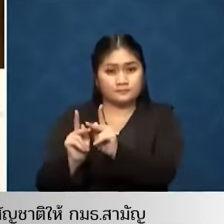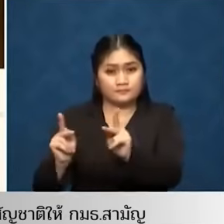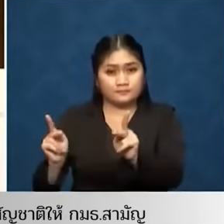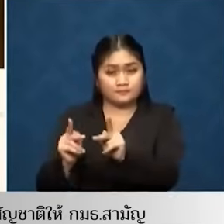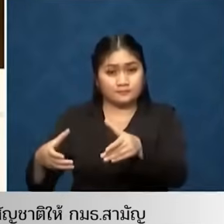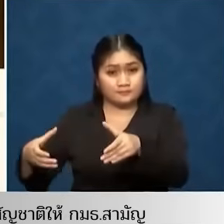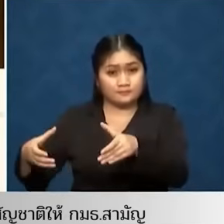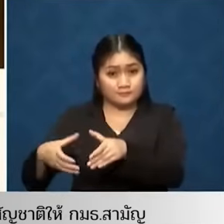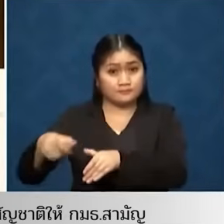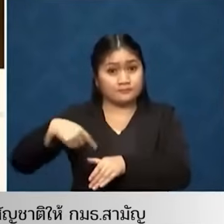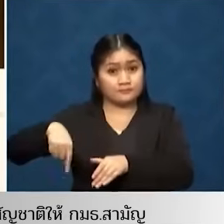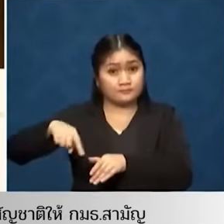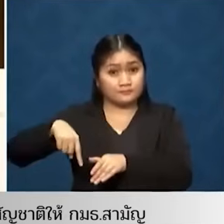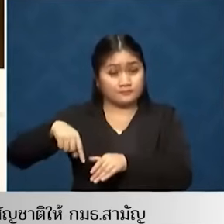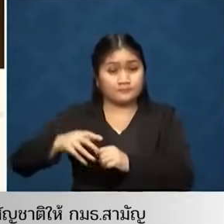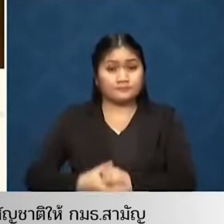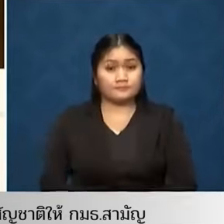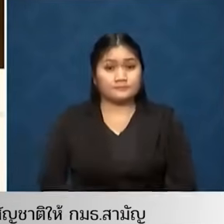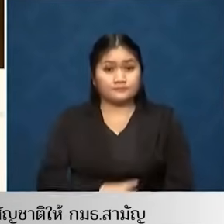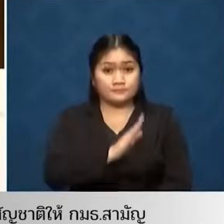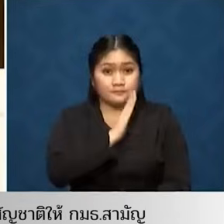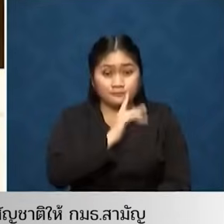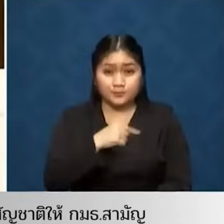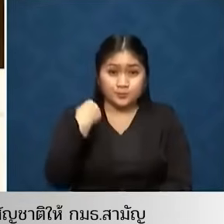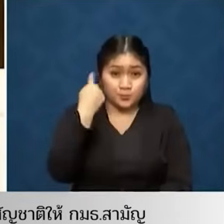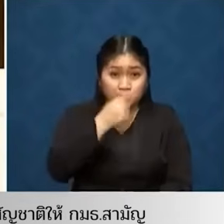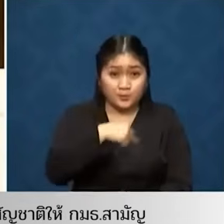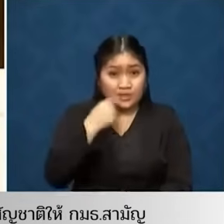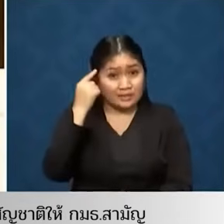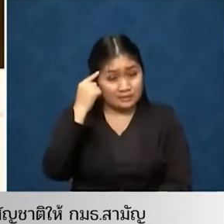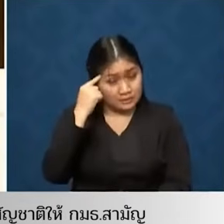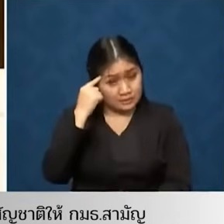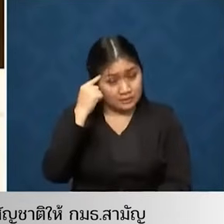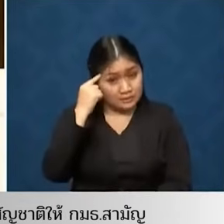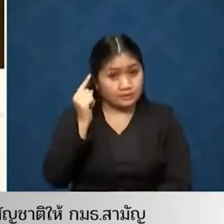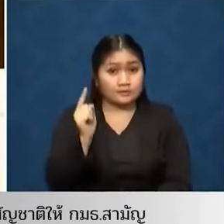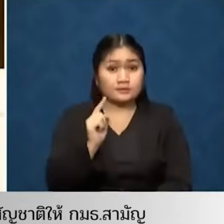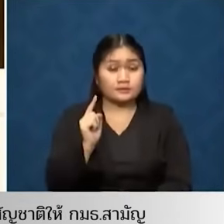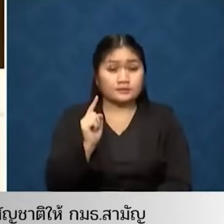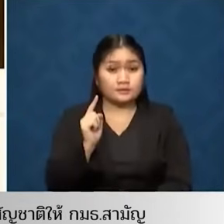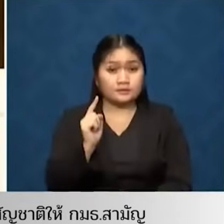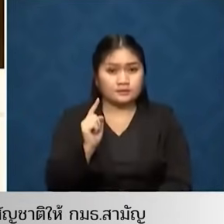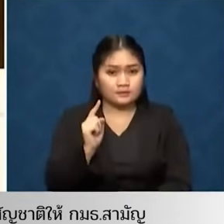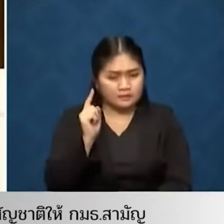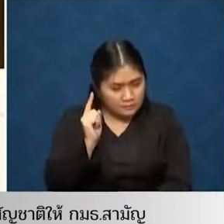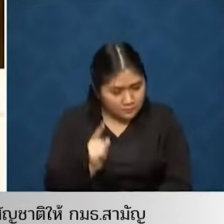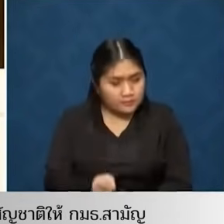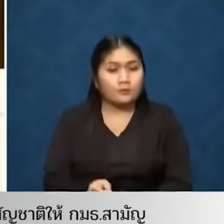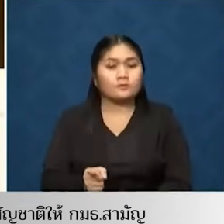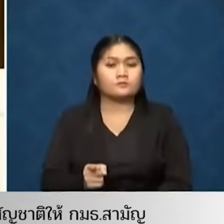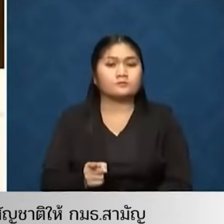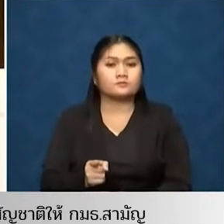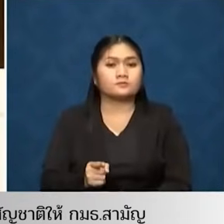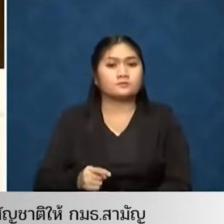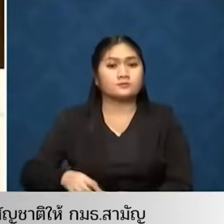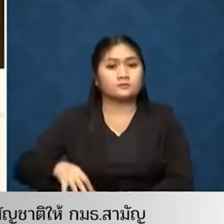ตินี้ถ้าผู้ใดเห็นว่าเห็นควรตั้ง